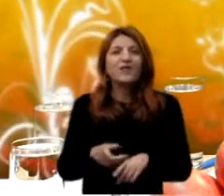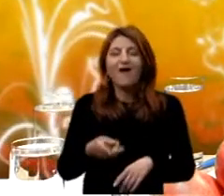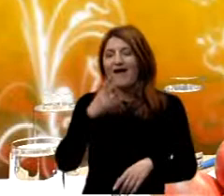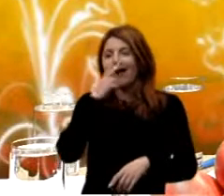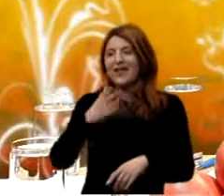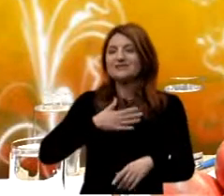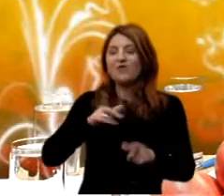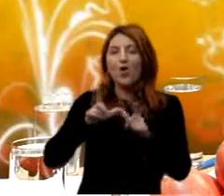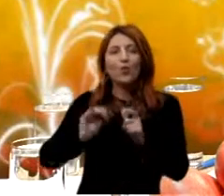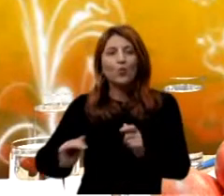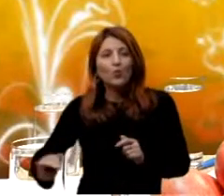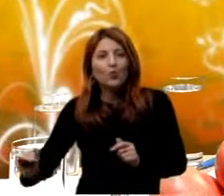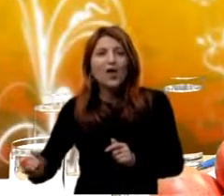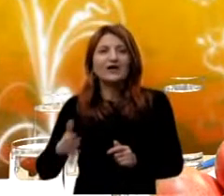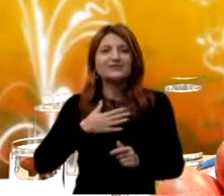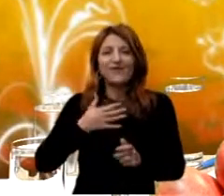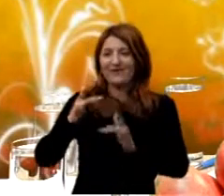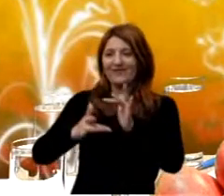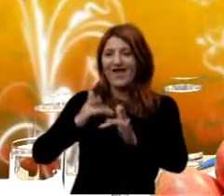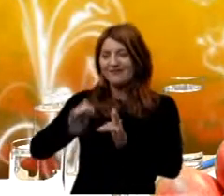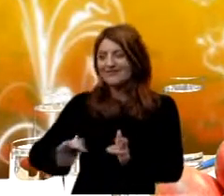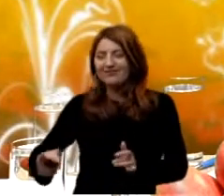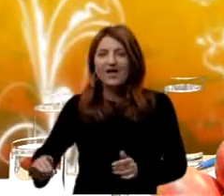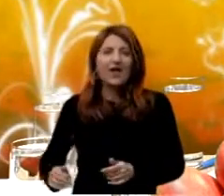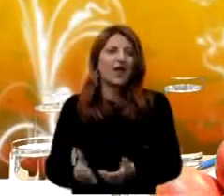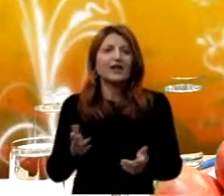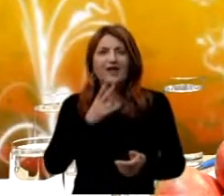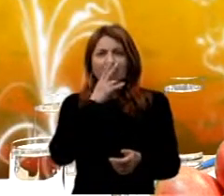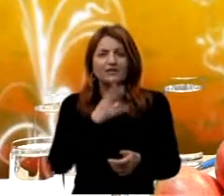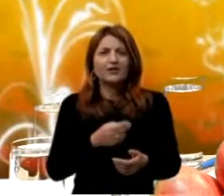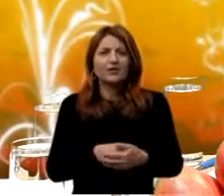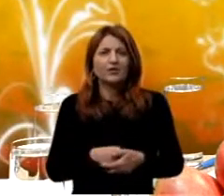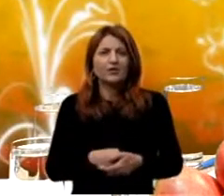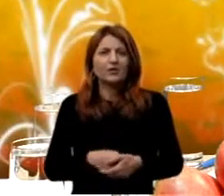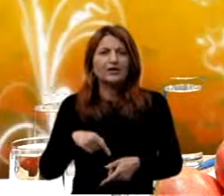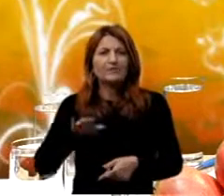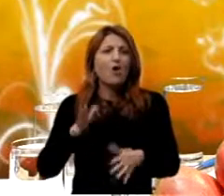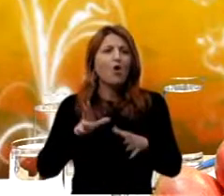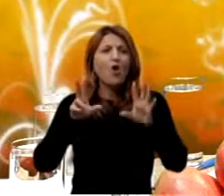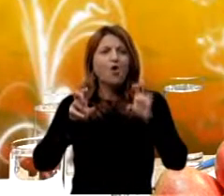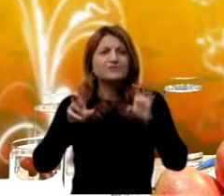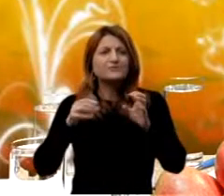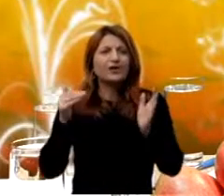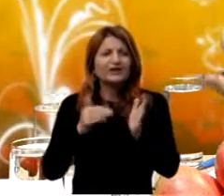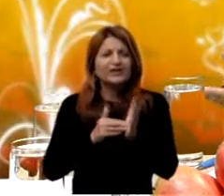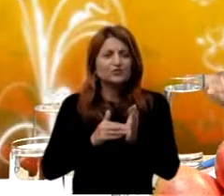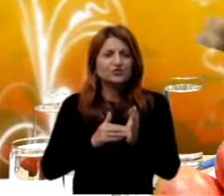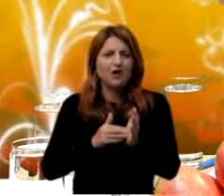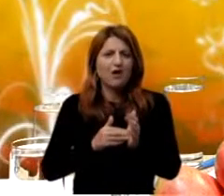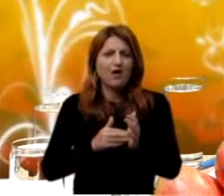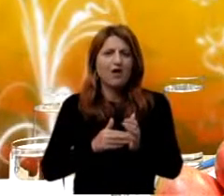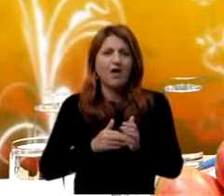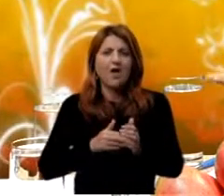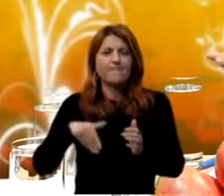svojih unuka, svojih potomaka, ili tako dalje. Znači, kad uzmemo još da imamo otprilike 800 tisuća mladih od 0. do